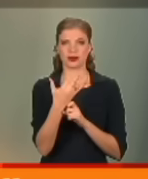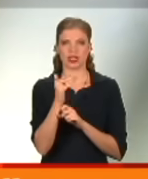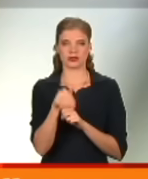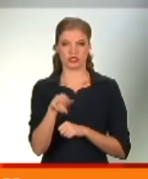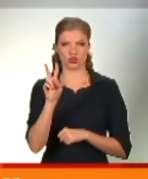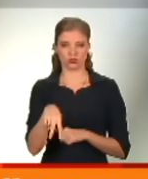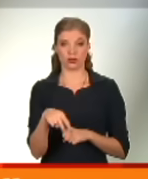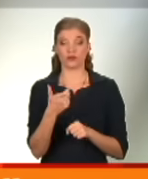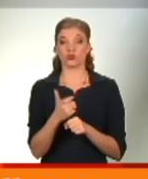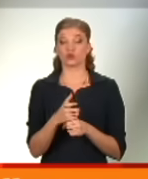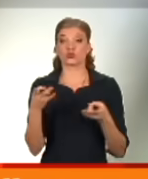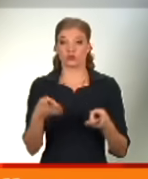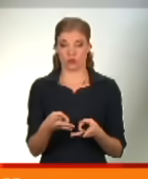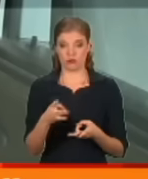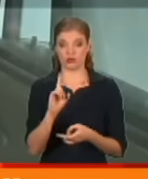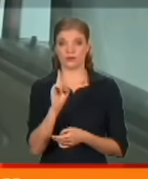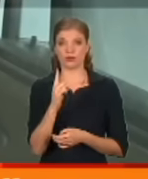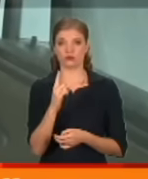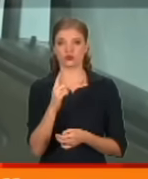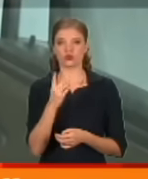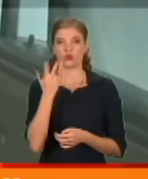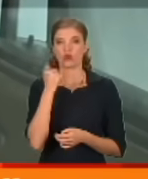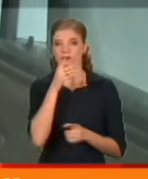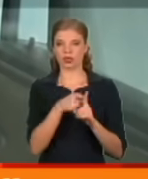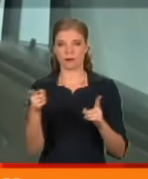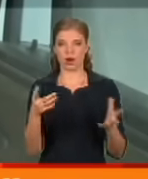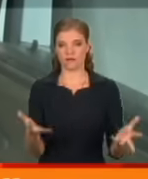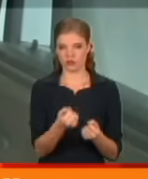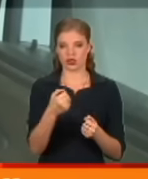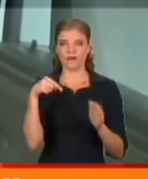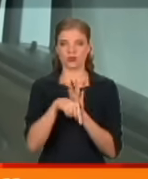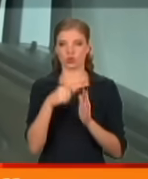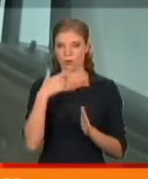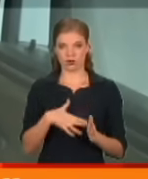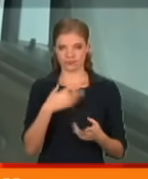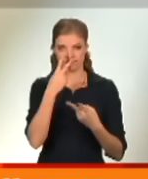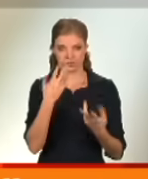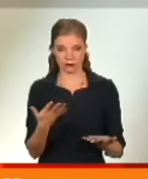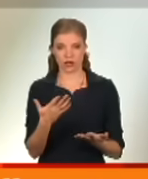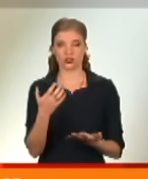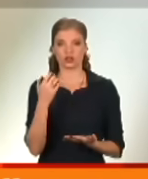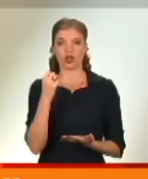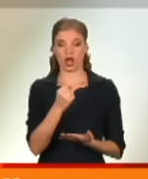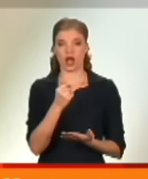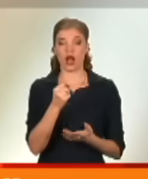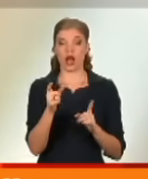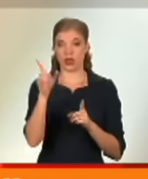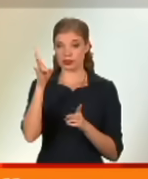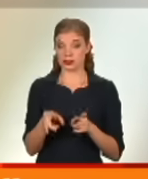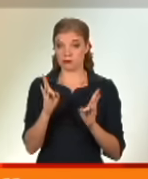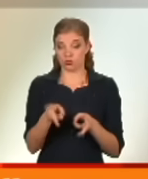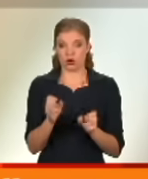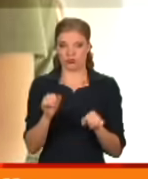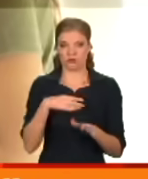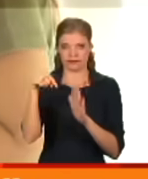доларів. Це дуже необхідно, тому що якби на етапі евакуації ти внутрішню кровотечу не бачиш, а з пораненим може